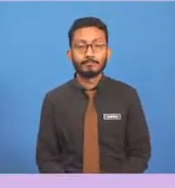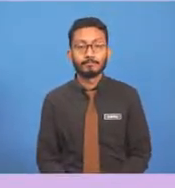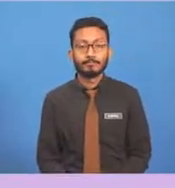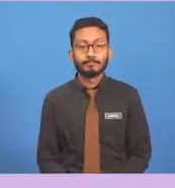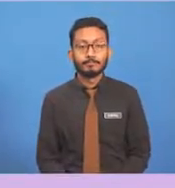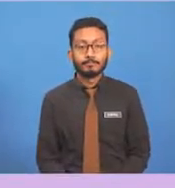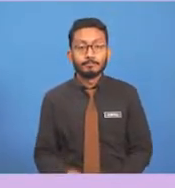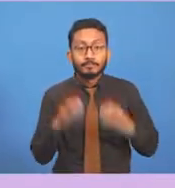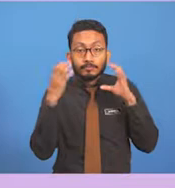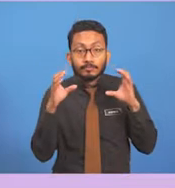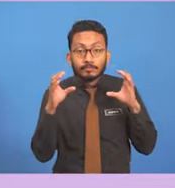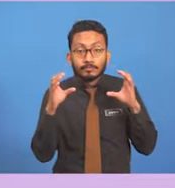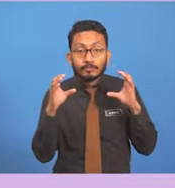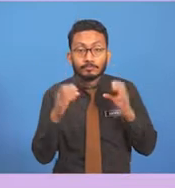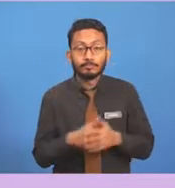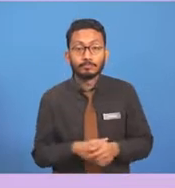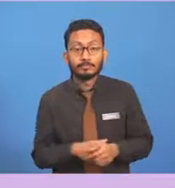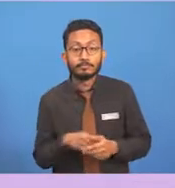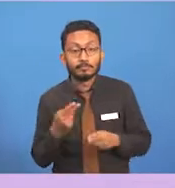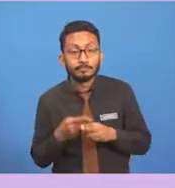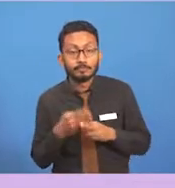guru disiplin,